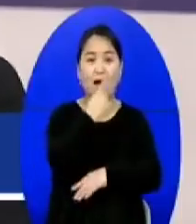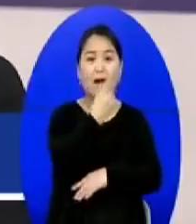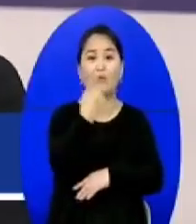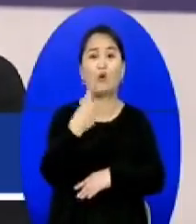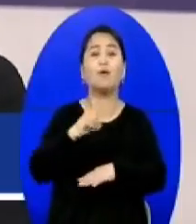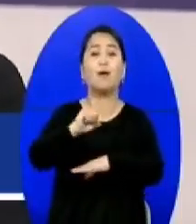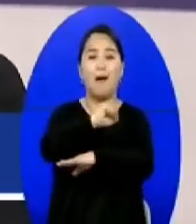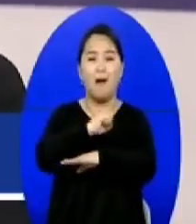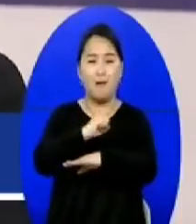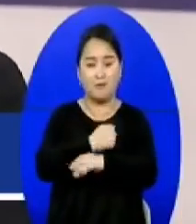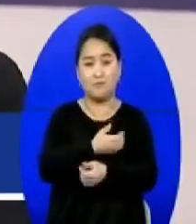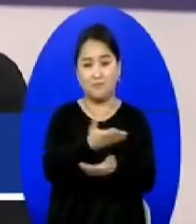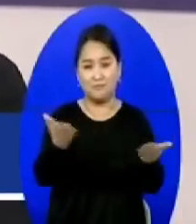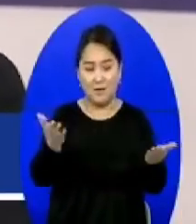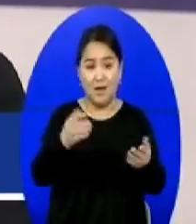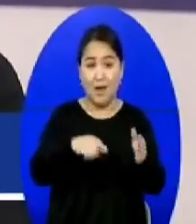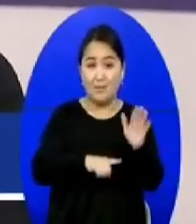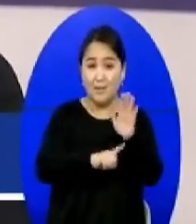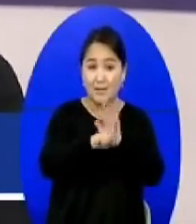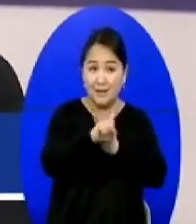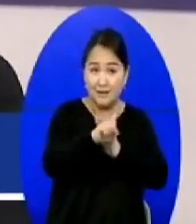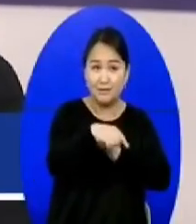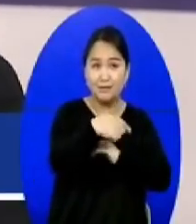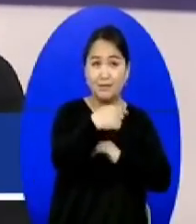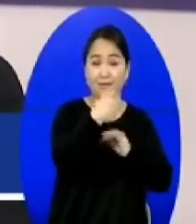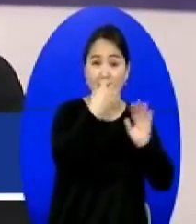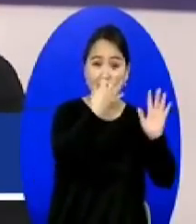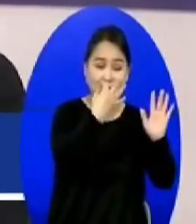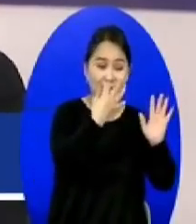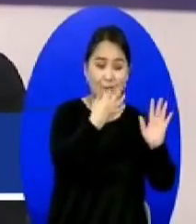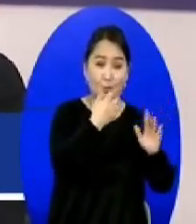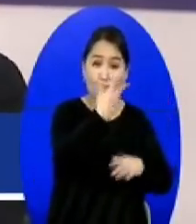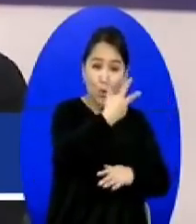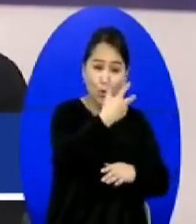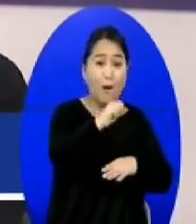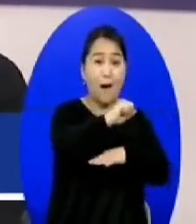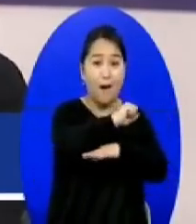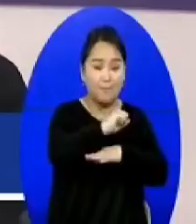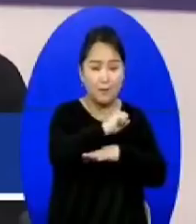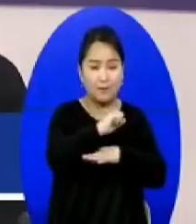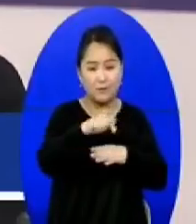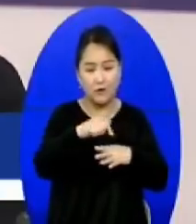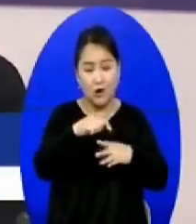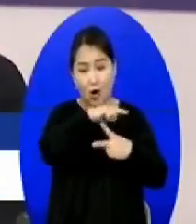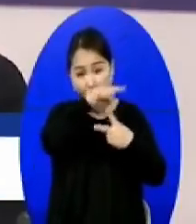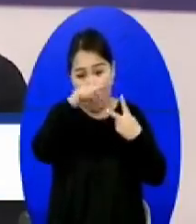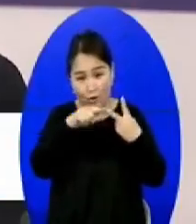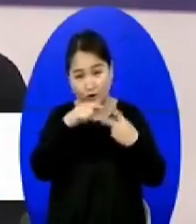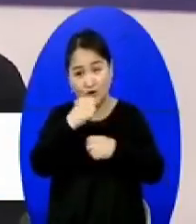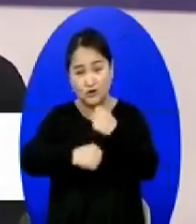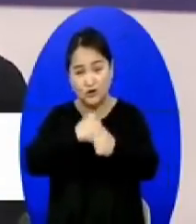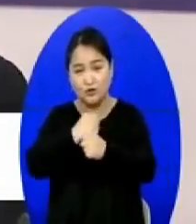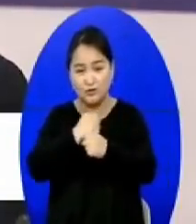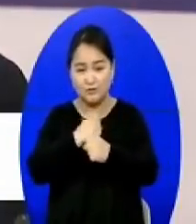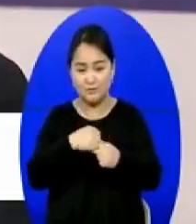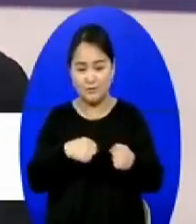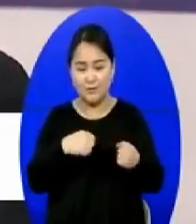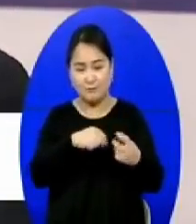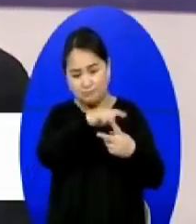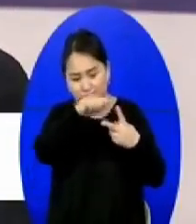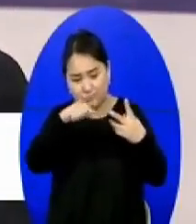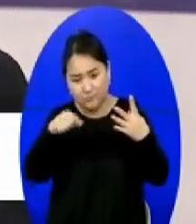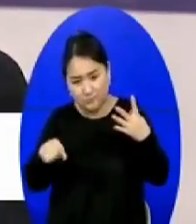бол 8 аймагт 3 дахь жилээсээ ингээд 4 аймаг нэмэгдээд ингээд 12 аймагт бол үйл ажиллагаа явуулах байгаа. Тэгэхээр төрийн банк маань